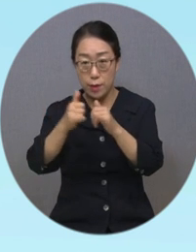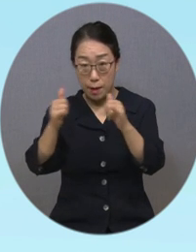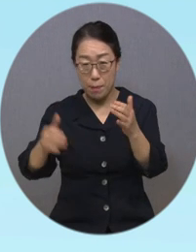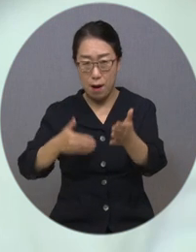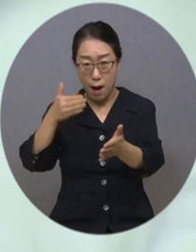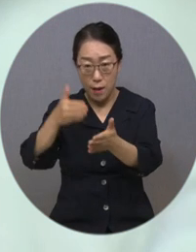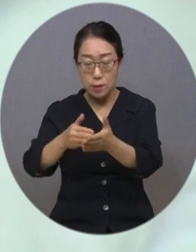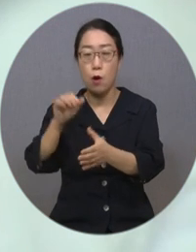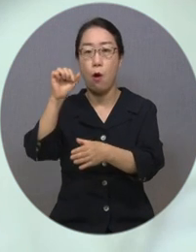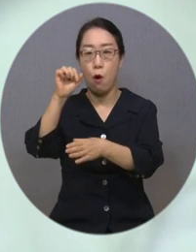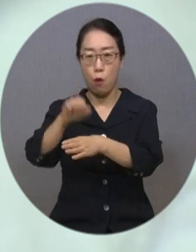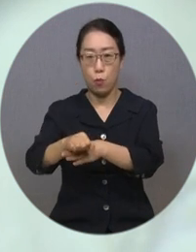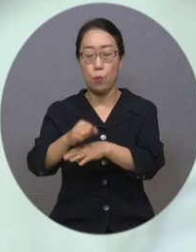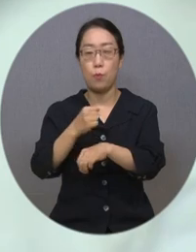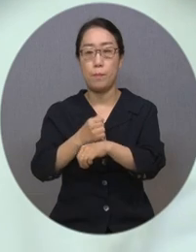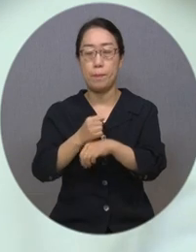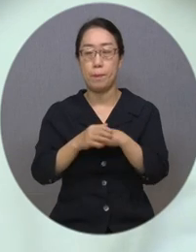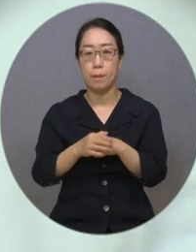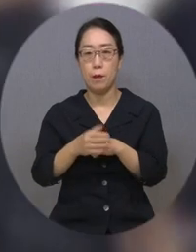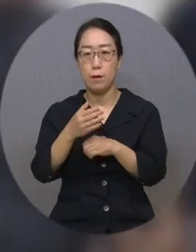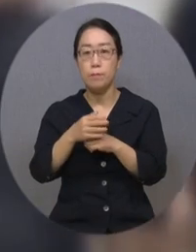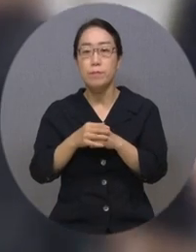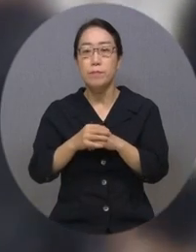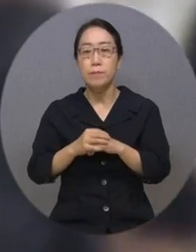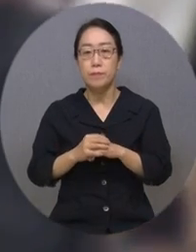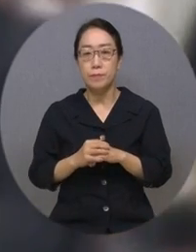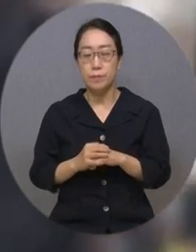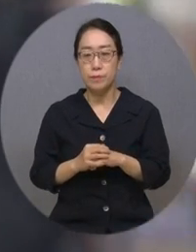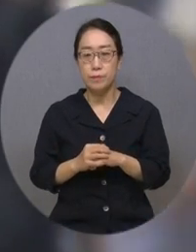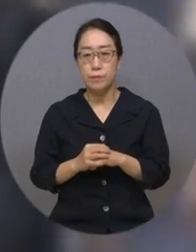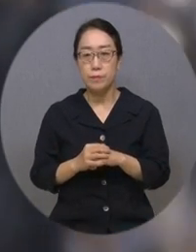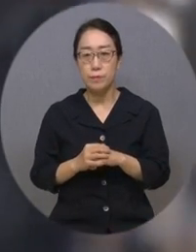소개했습니다 복지 tv 뉴스 2 가 아닙니다